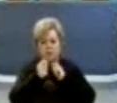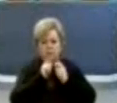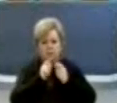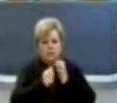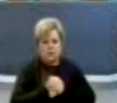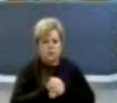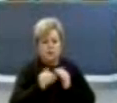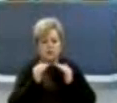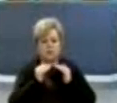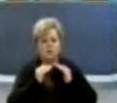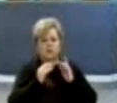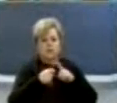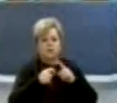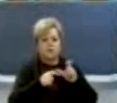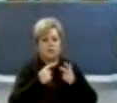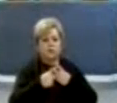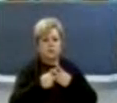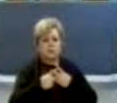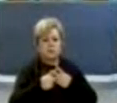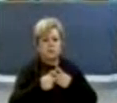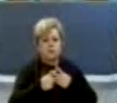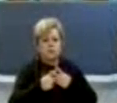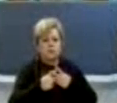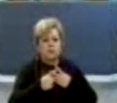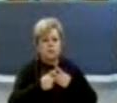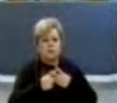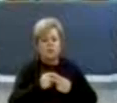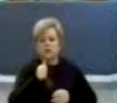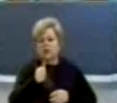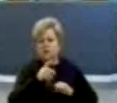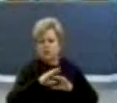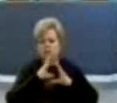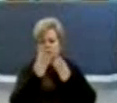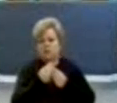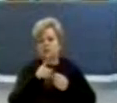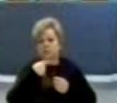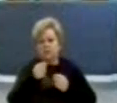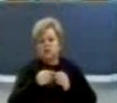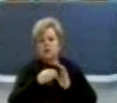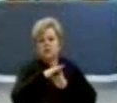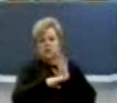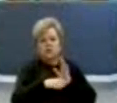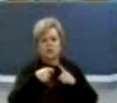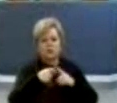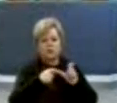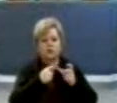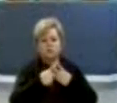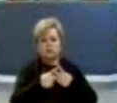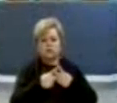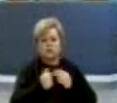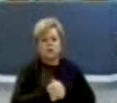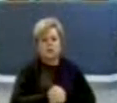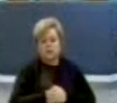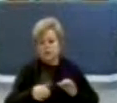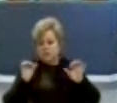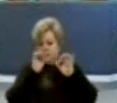në përputhje me Kushtetutën e Republikës Kosovës. Ashtu është thënë disa herë nga zoti Thaçi që të gjitha marrëveshjet janë në përputhje me Kushtetutën e Republikës Kosovës. Ndërkohë që